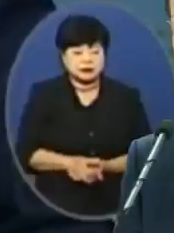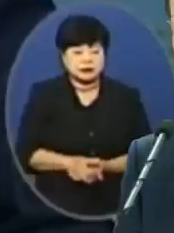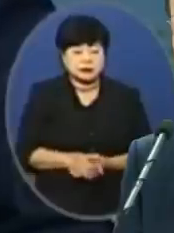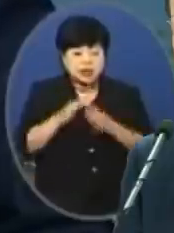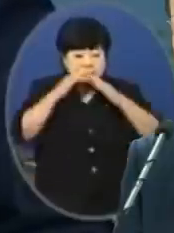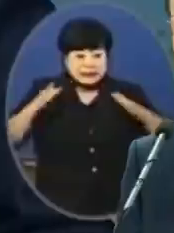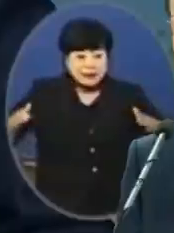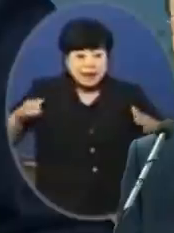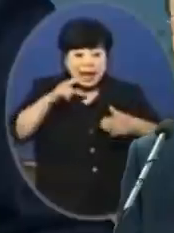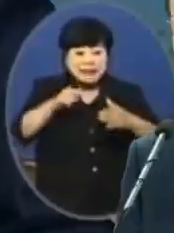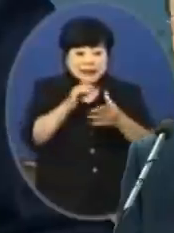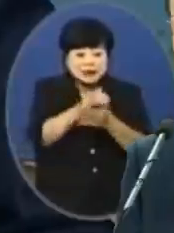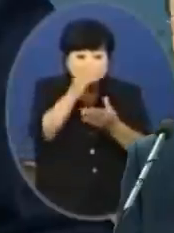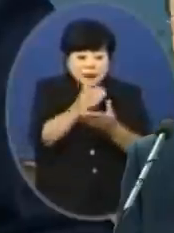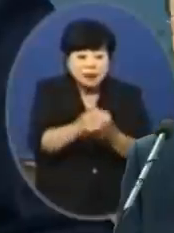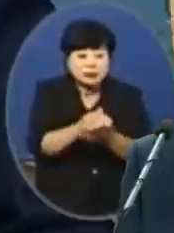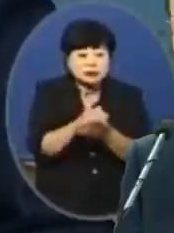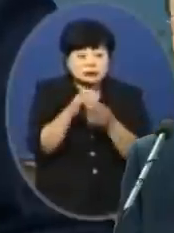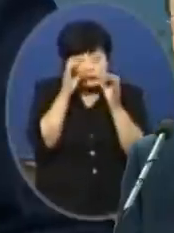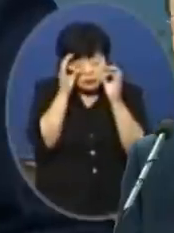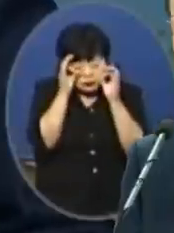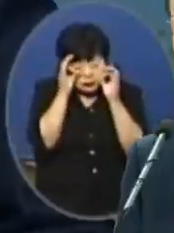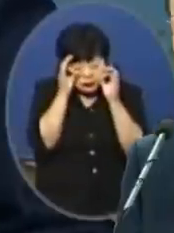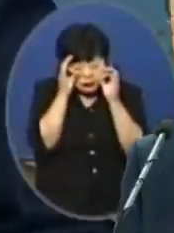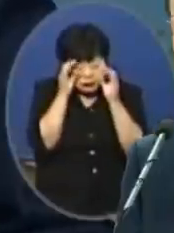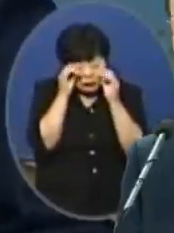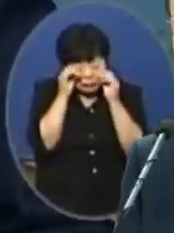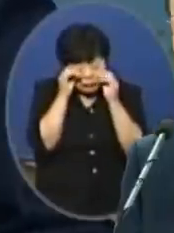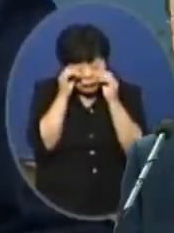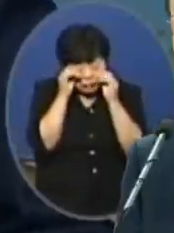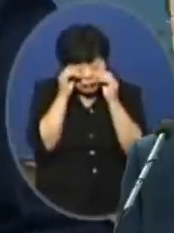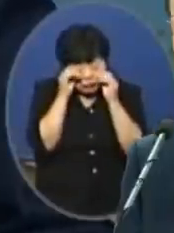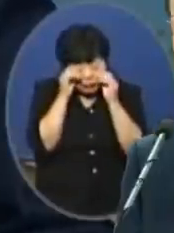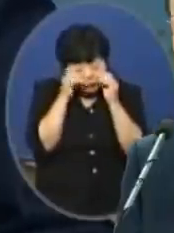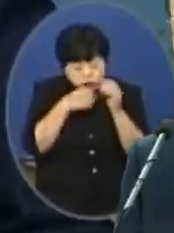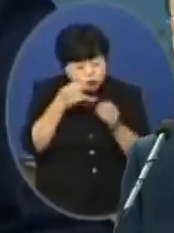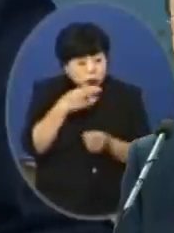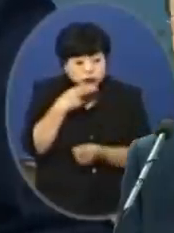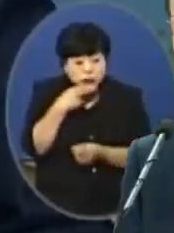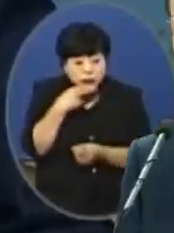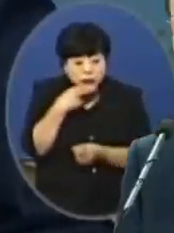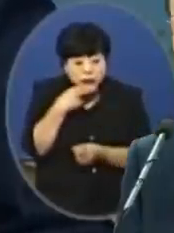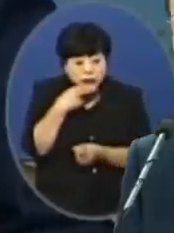눈 감고 천막 안에서 그냥 기도하고 있으면 꿈이 없지 않느냐.